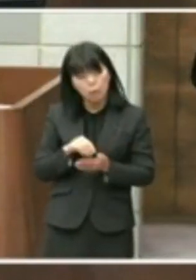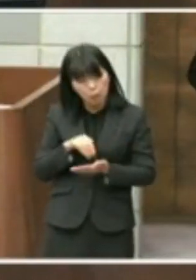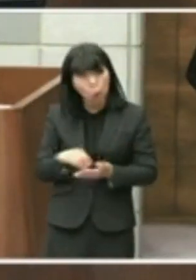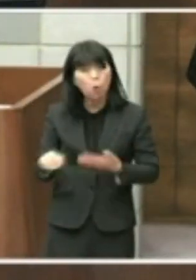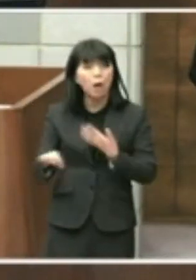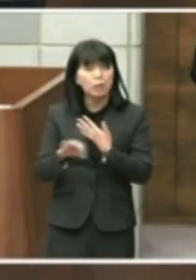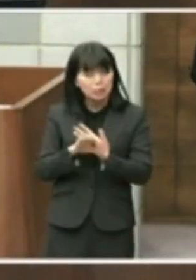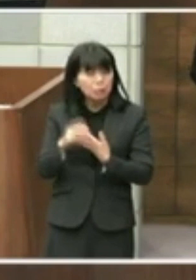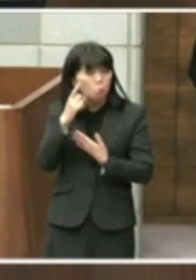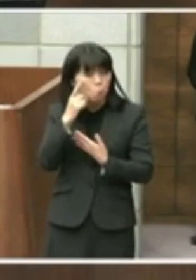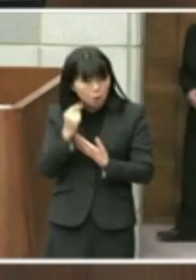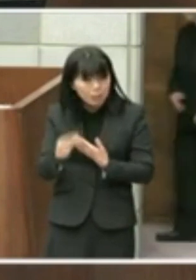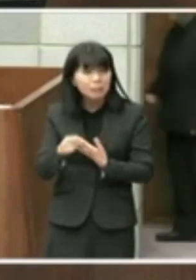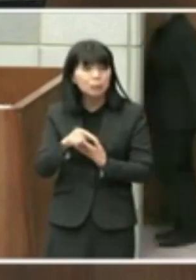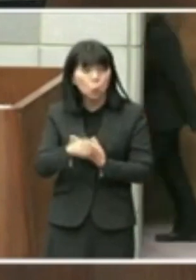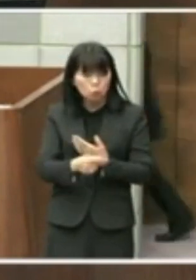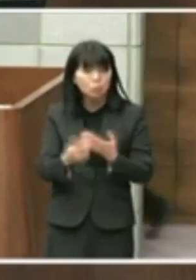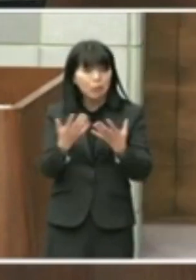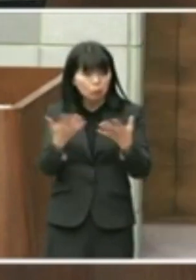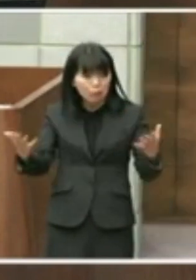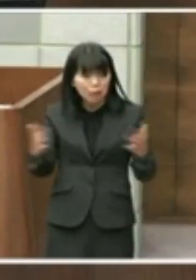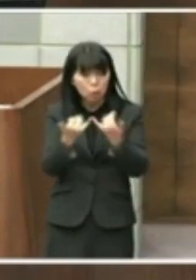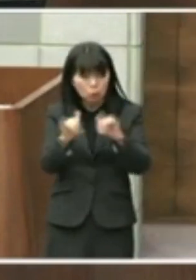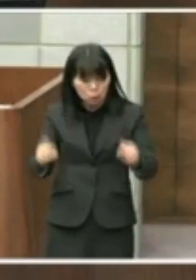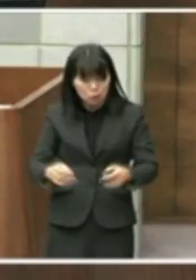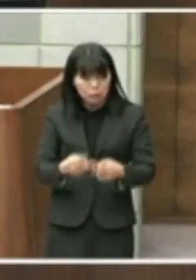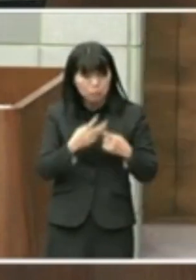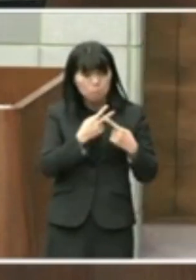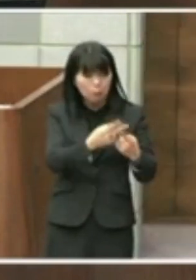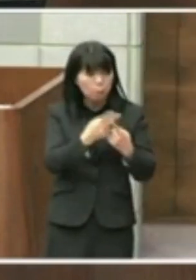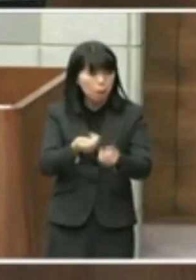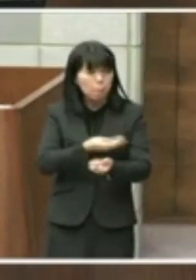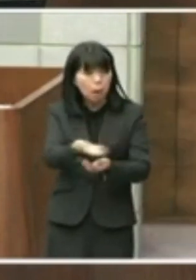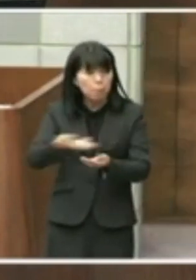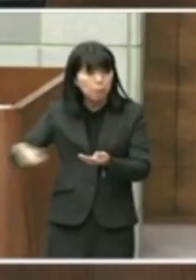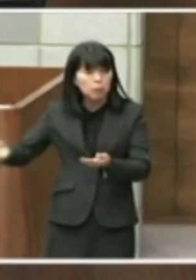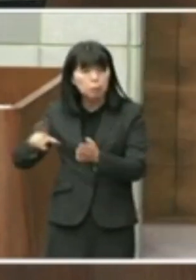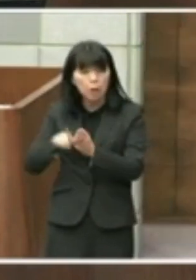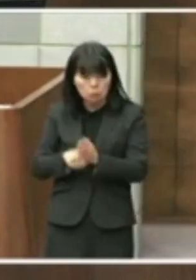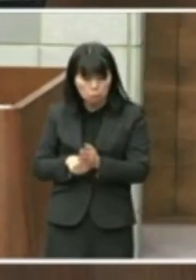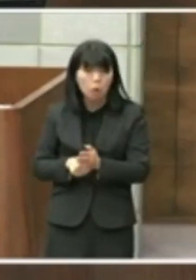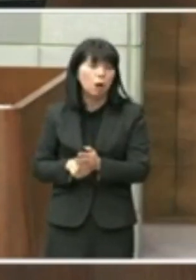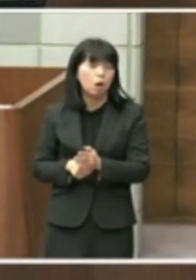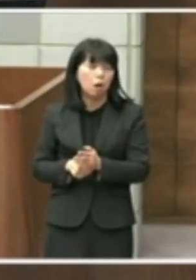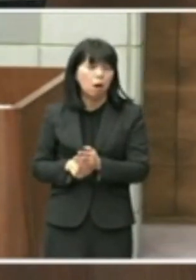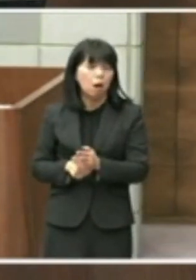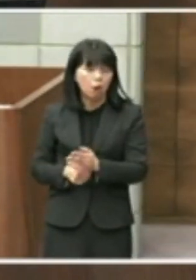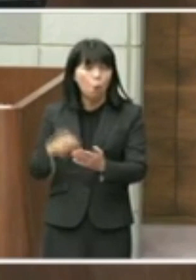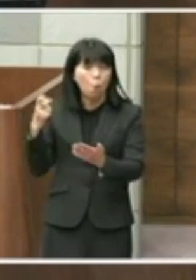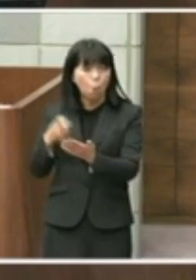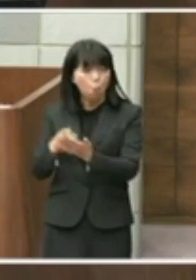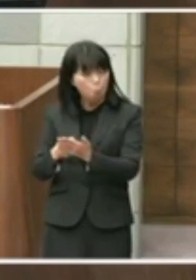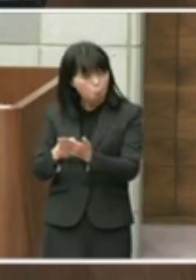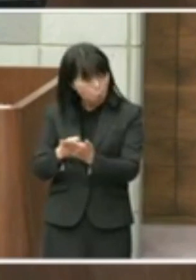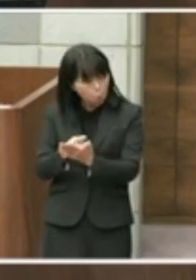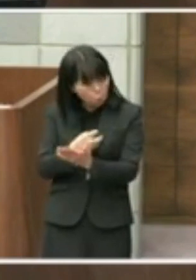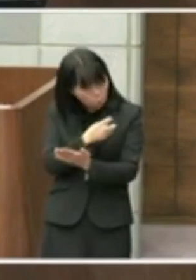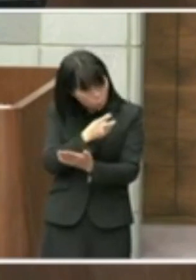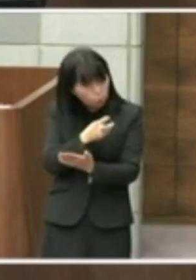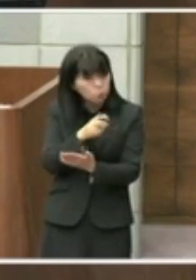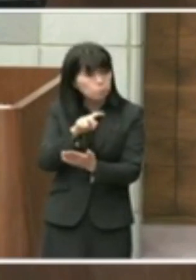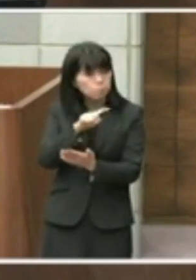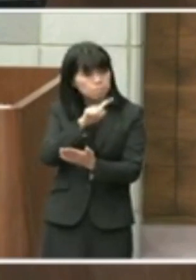うした文書が不特定多数に頒布された場合は、公職選挙法上に抵触する可能性